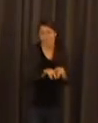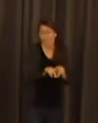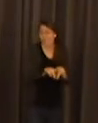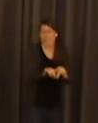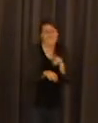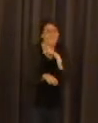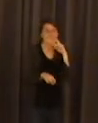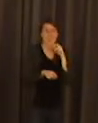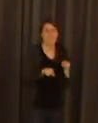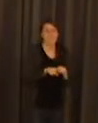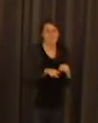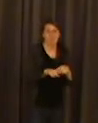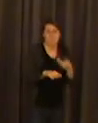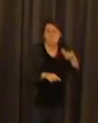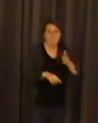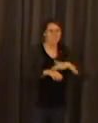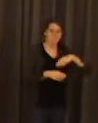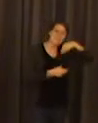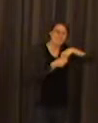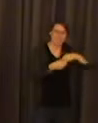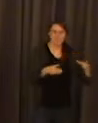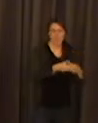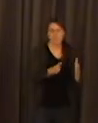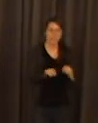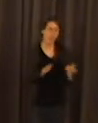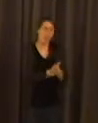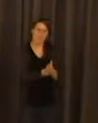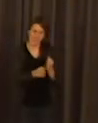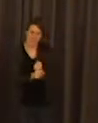comptar amb gent així com a companys de feina.